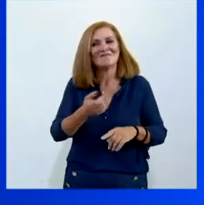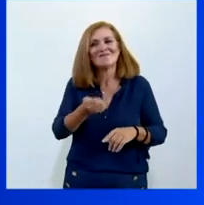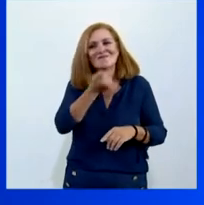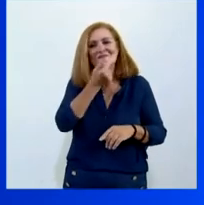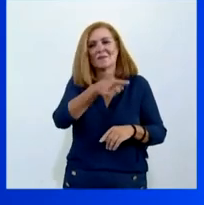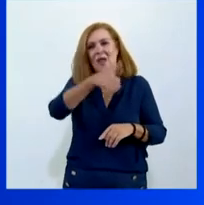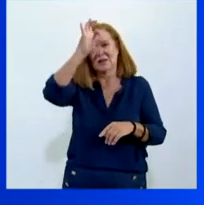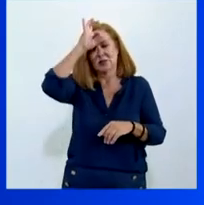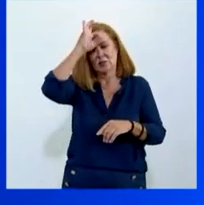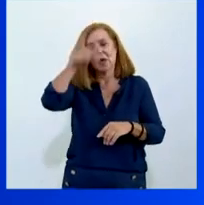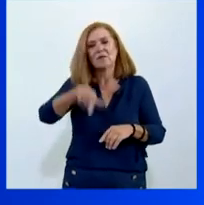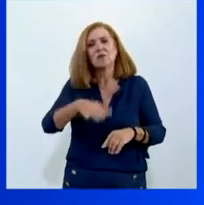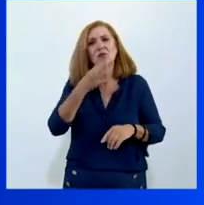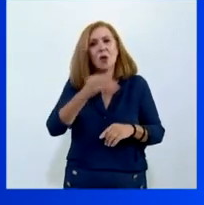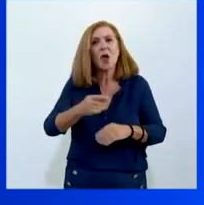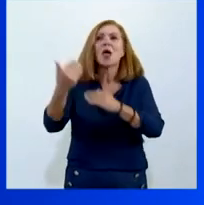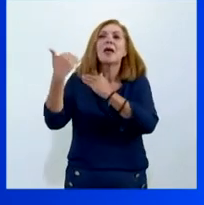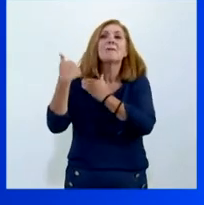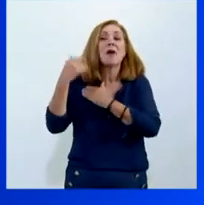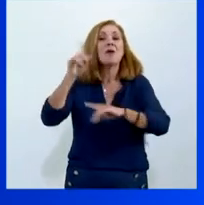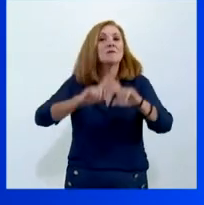κάποιοι υπεύθυνοι έχουν ήδη λογοδοτήσει.